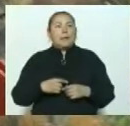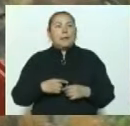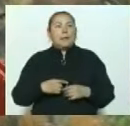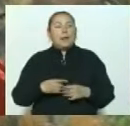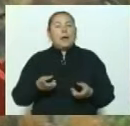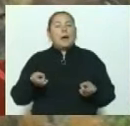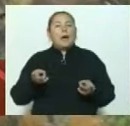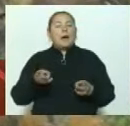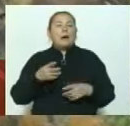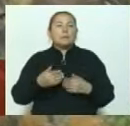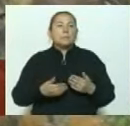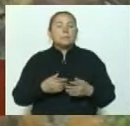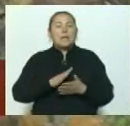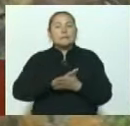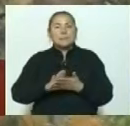артымыздан бір